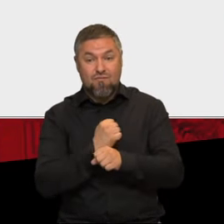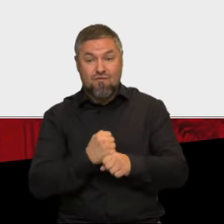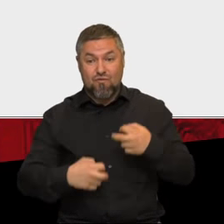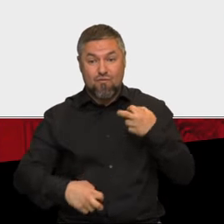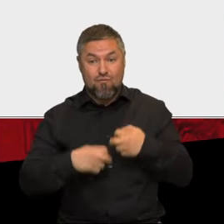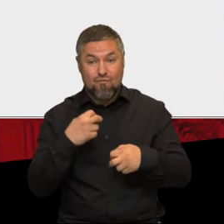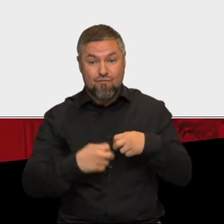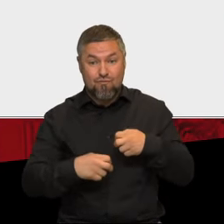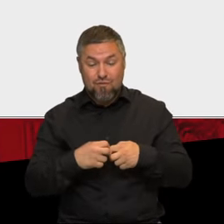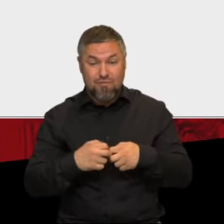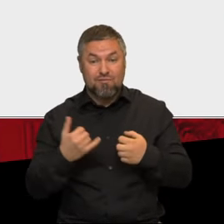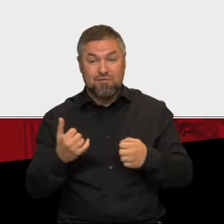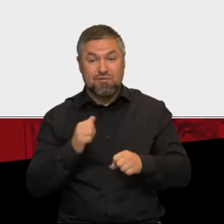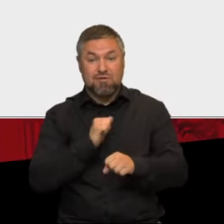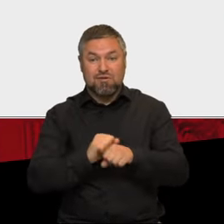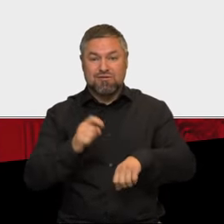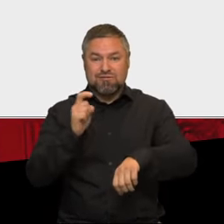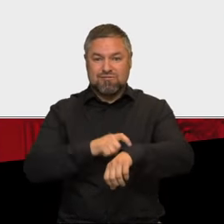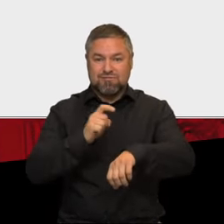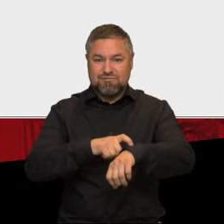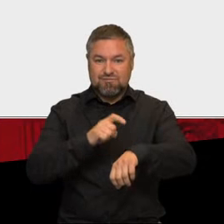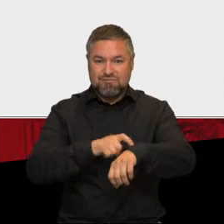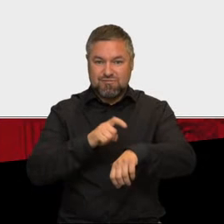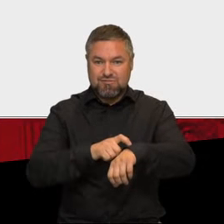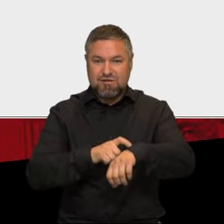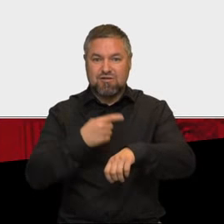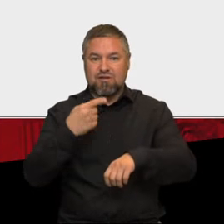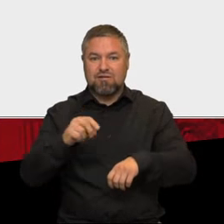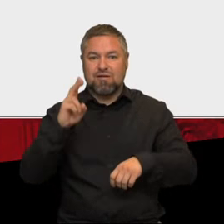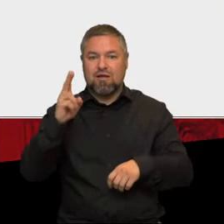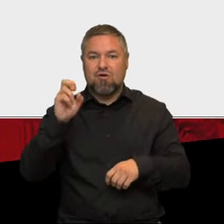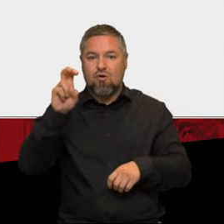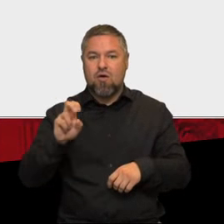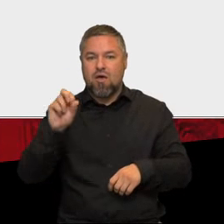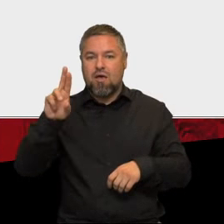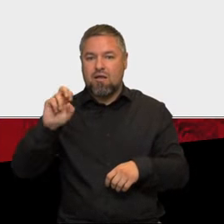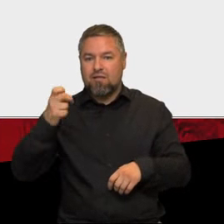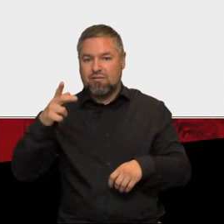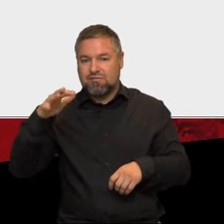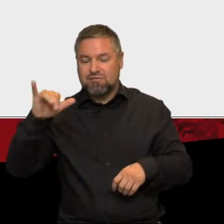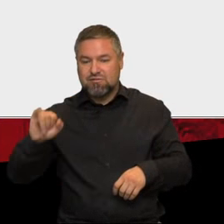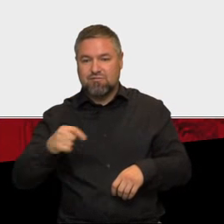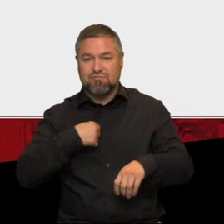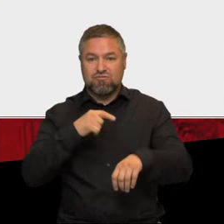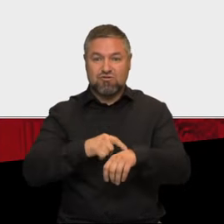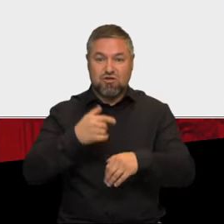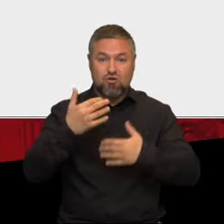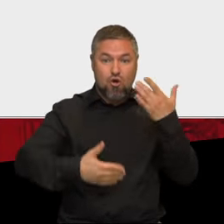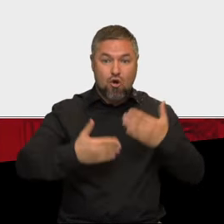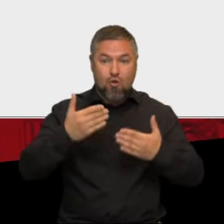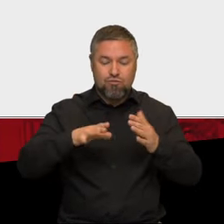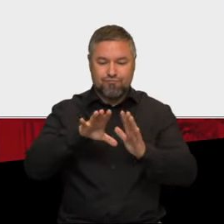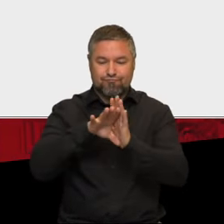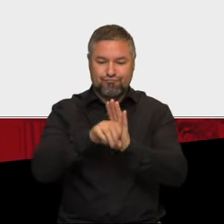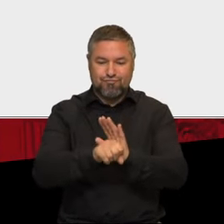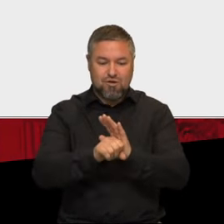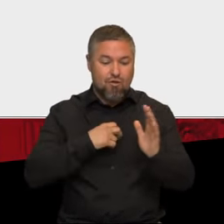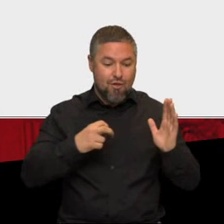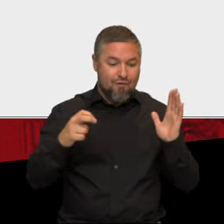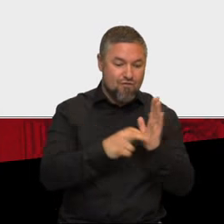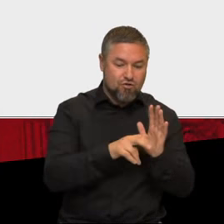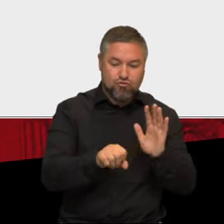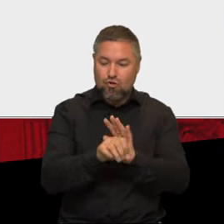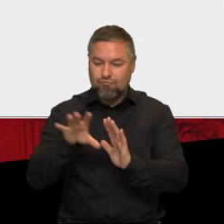problemem związanym jest czas dekoherencji, który można porównać do czasu, po którym nasz komputer kwantowy się psuje od momentu